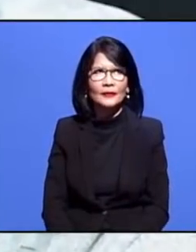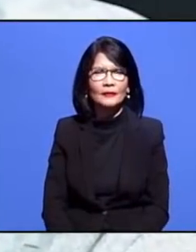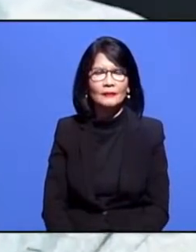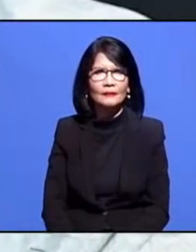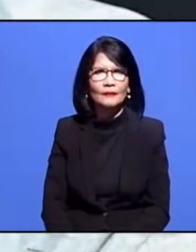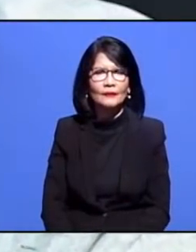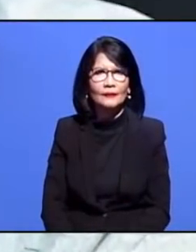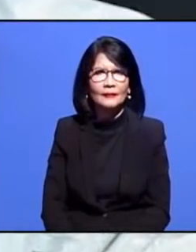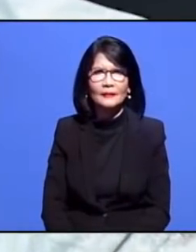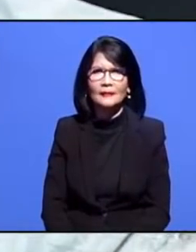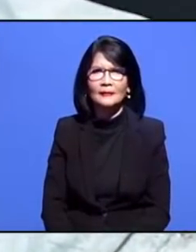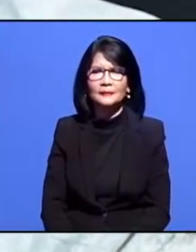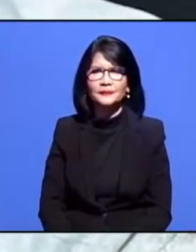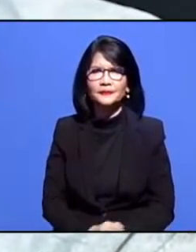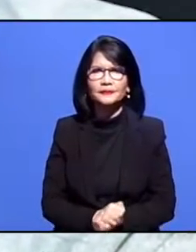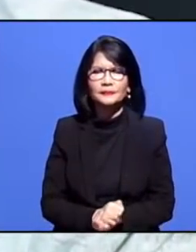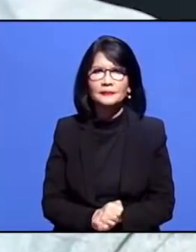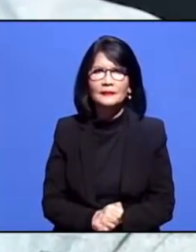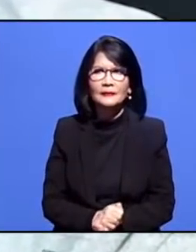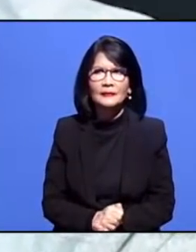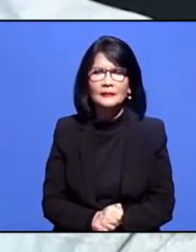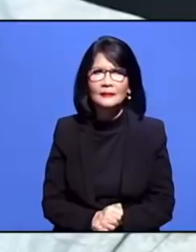Anjir lewat atas ya. Terus?